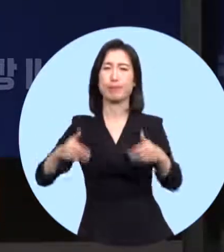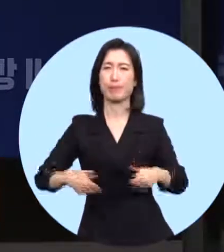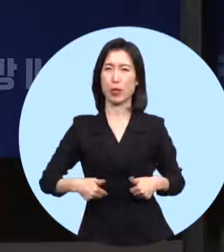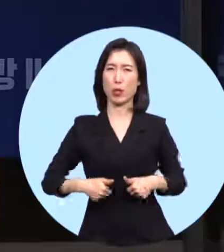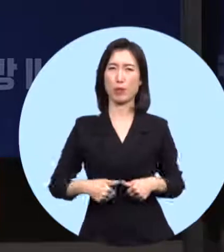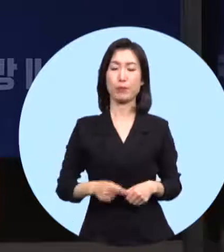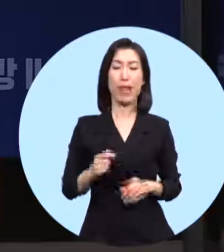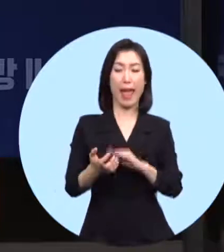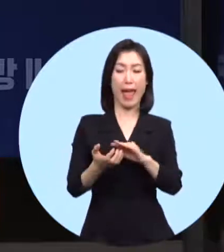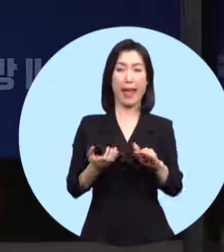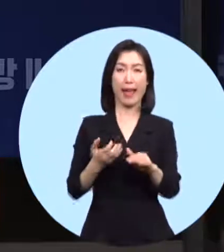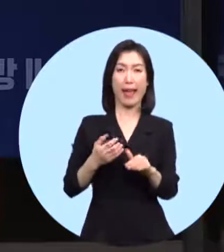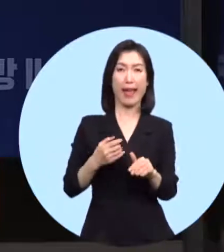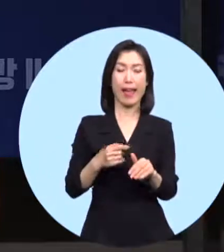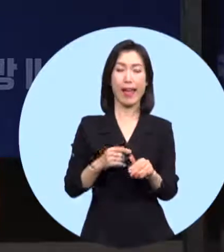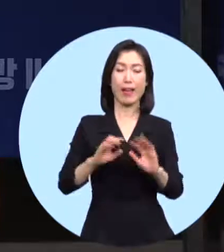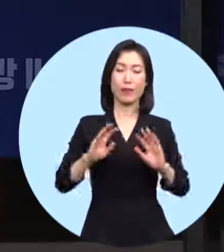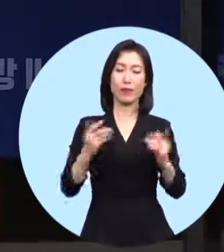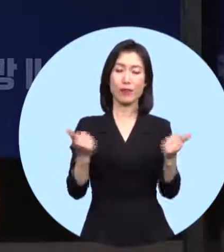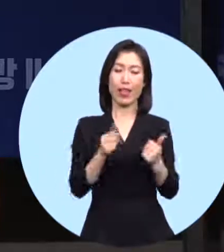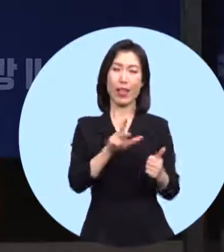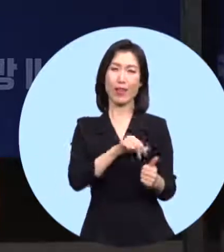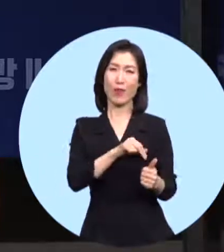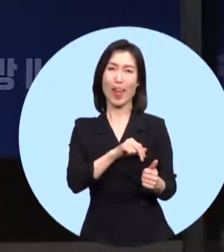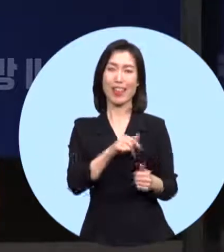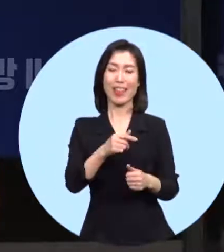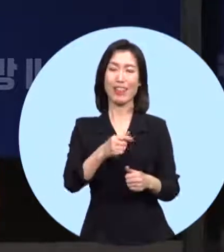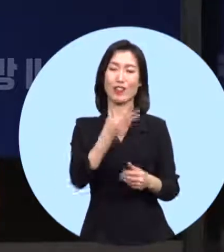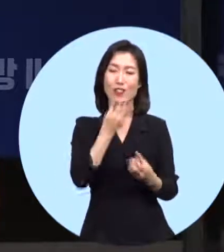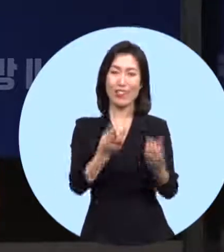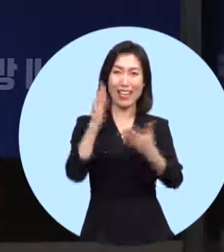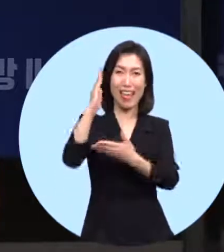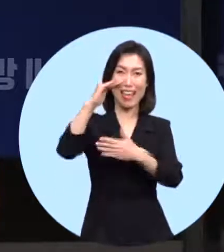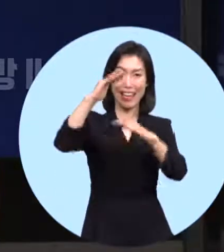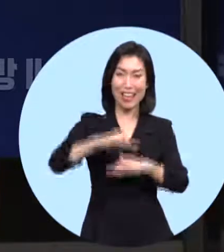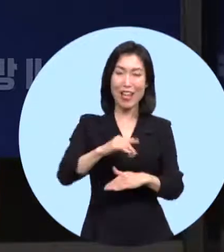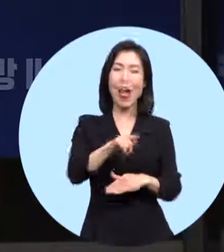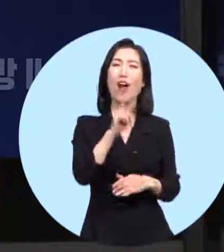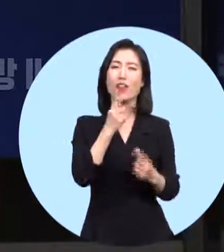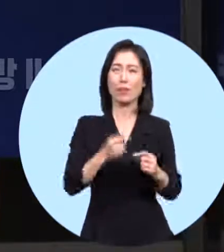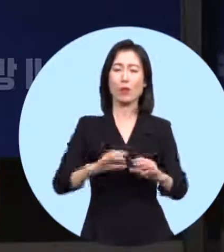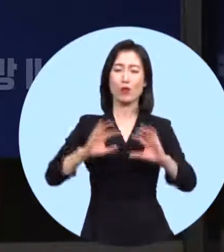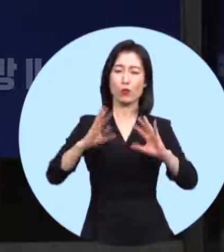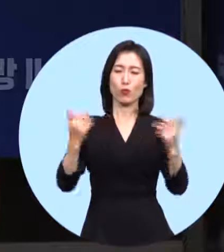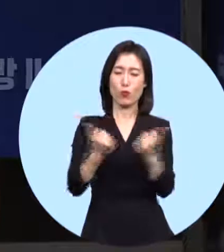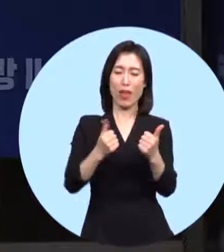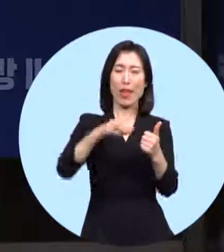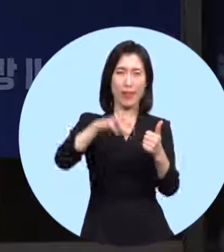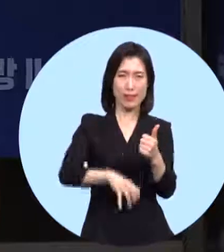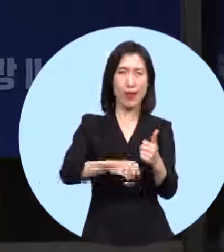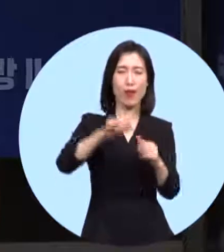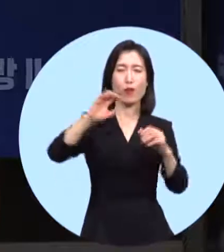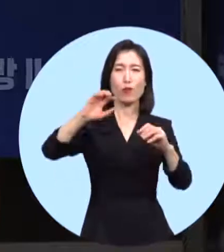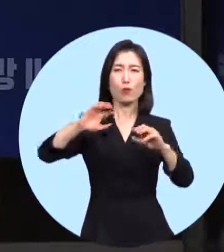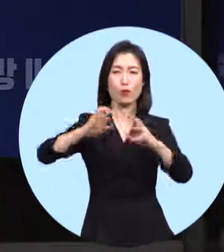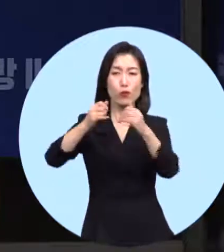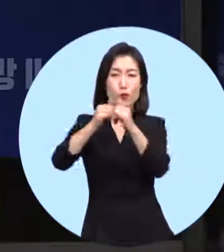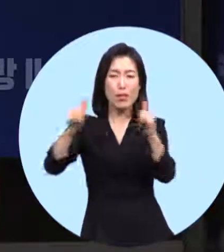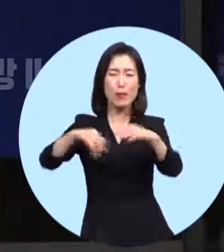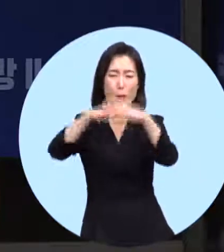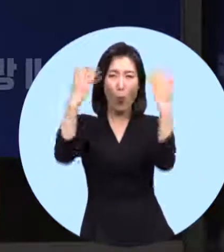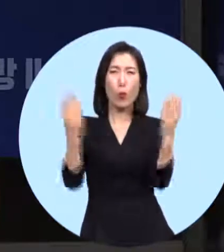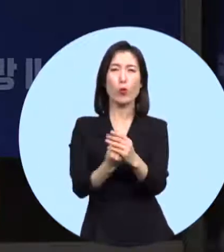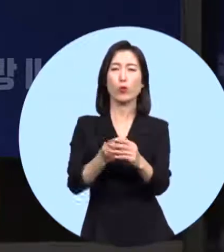앞서 동영상에서 그 이제 국회의원께서도 말씀을 해주셨는데 국회에서 뭐 국민 평생 장학금 그런